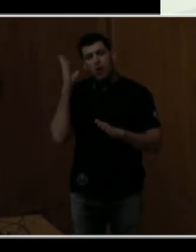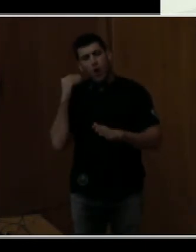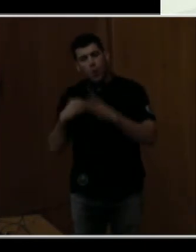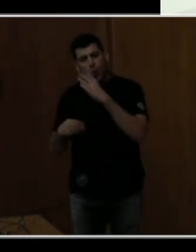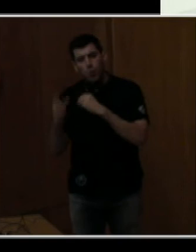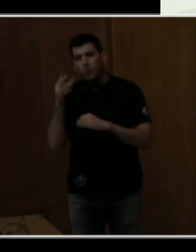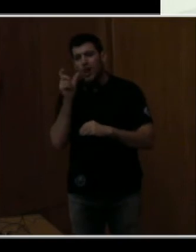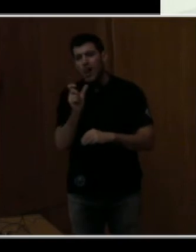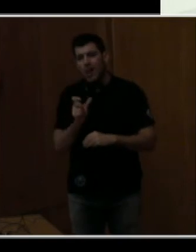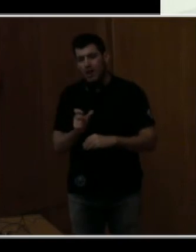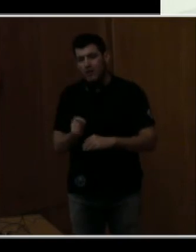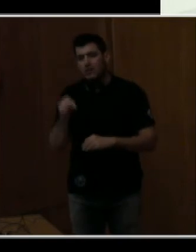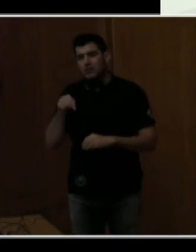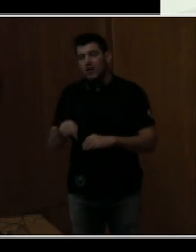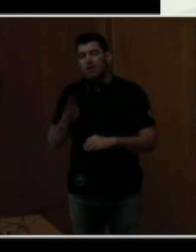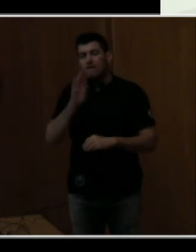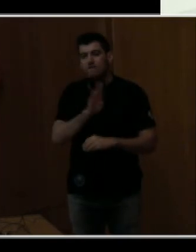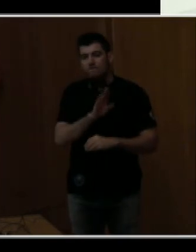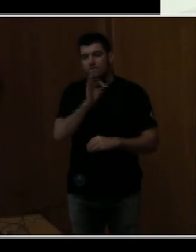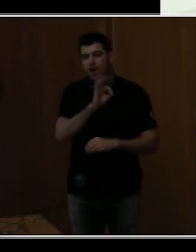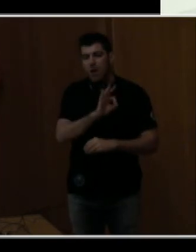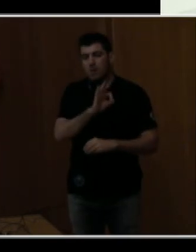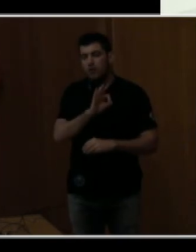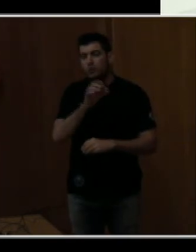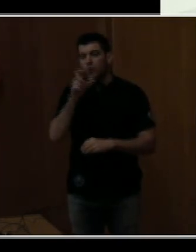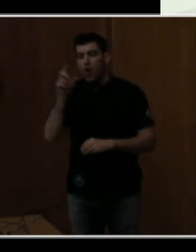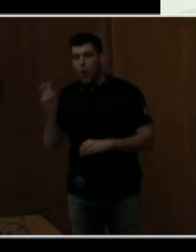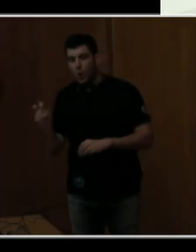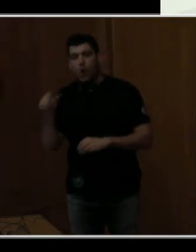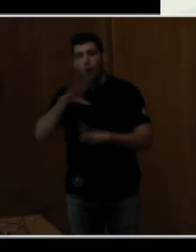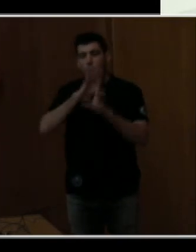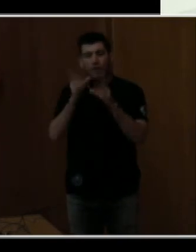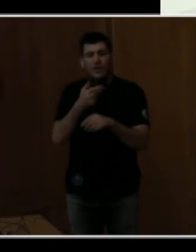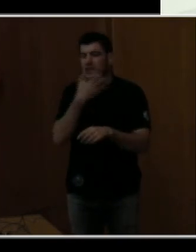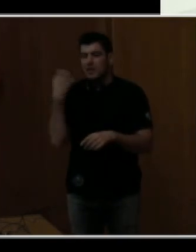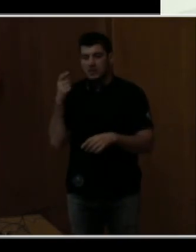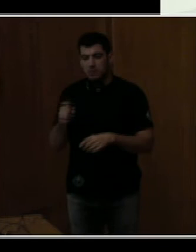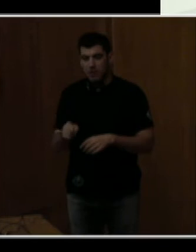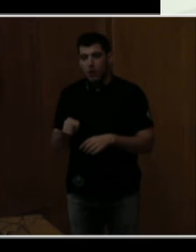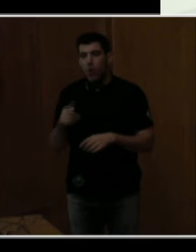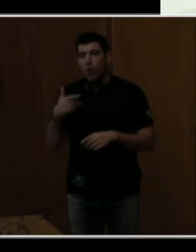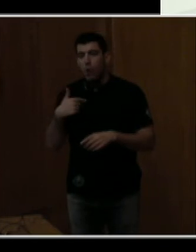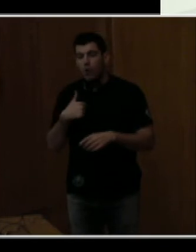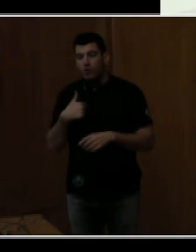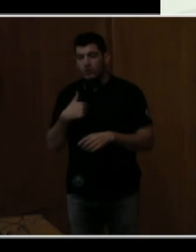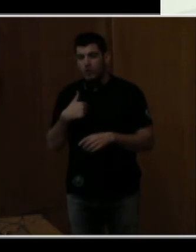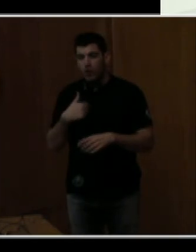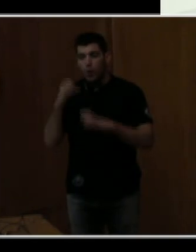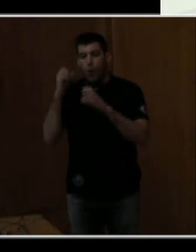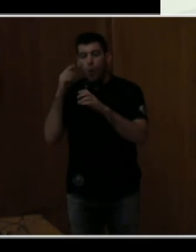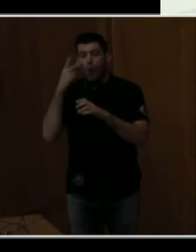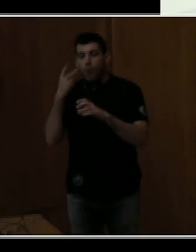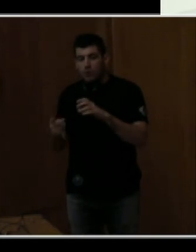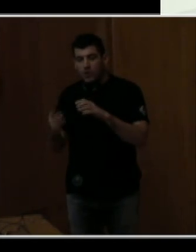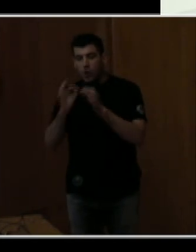έννοιες fiber to the home ή fiber to the building, που δεν σημαίνουν τίποτα άλλο πέρα από το ότι το οπτικό καλώδιο, όπως βλέπετε και από το